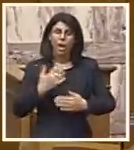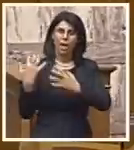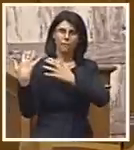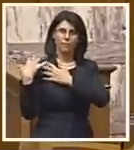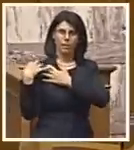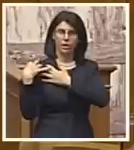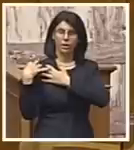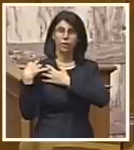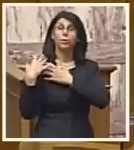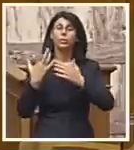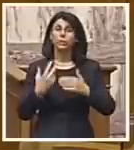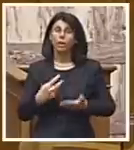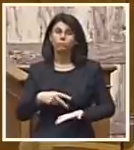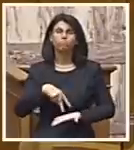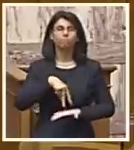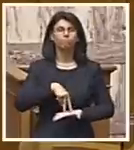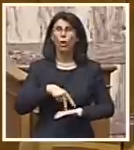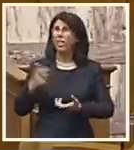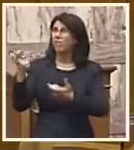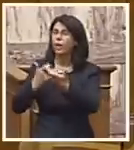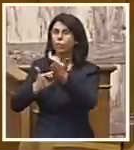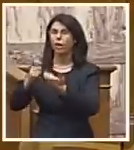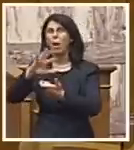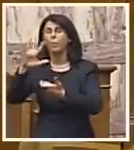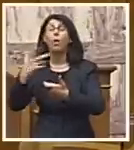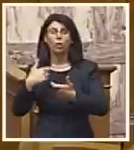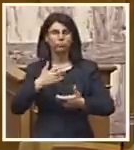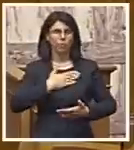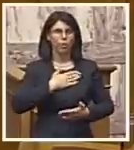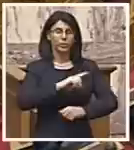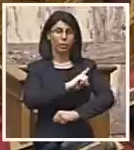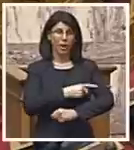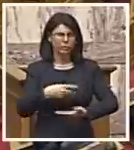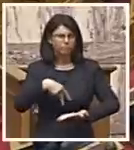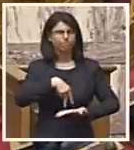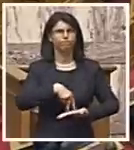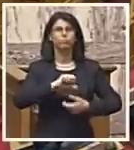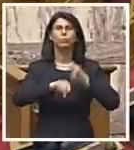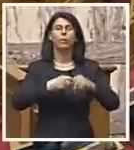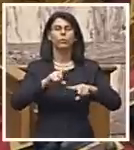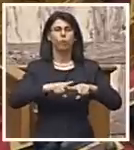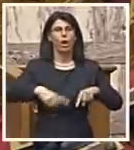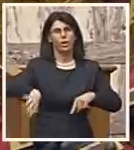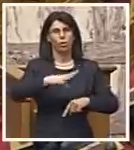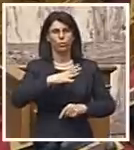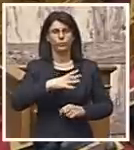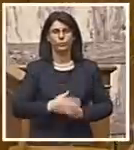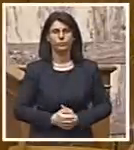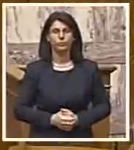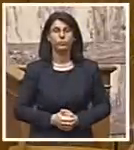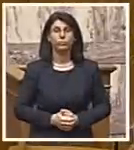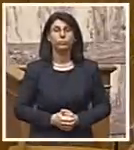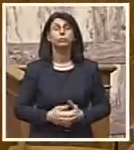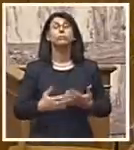να σταθούμε χωρίς δάνειες δυνάμεις, με τις δυνατότητες της προσπάθειας του ελληνισμού. Υπάρχουν ευθύνες